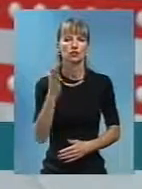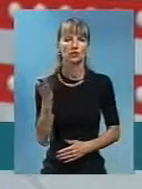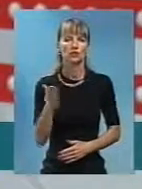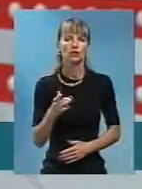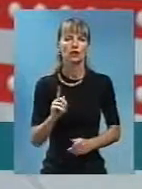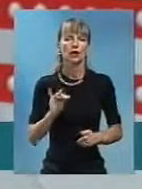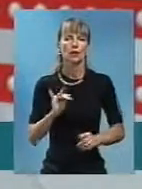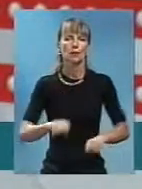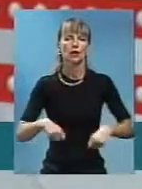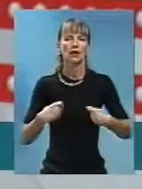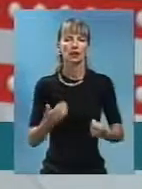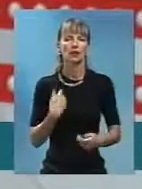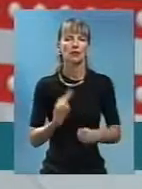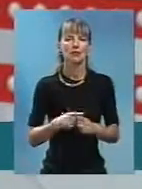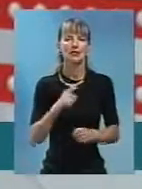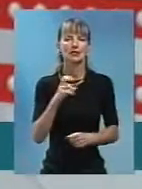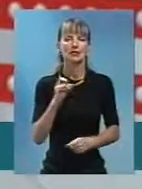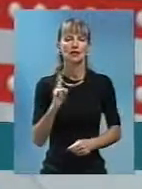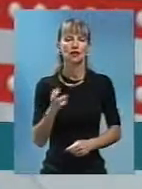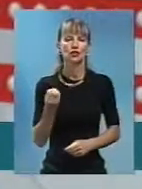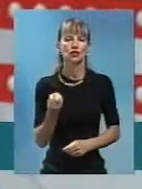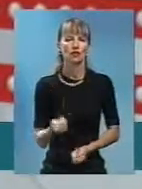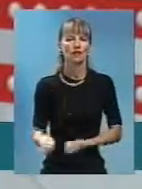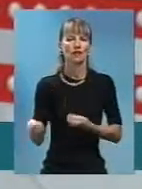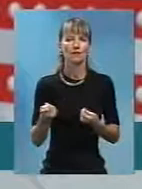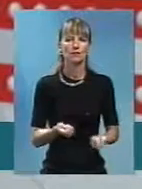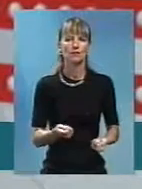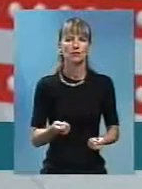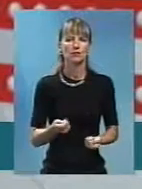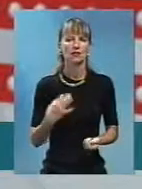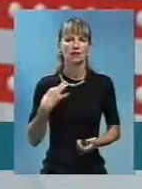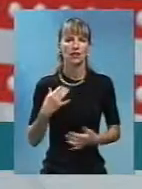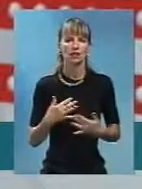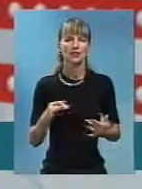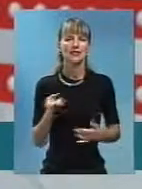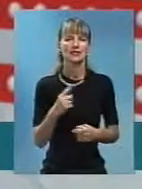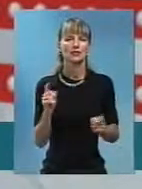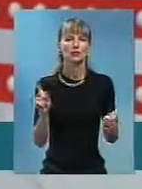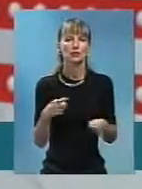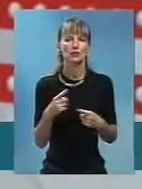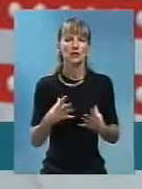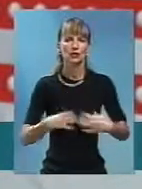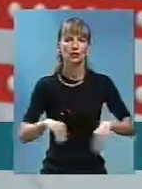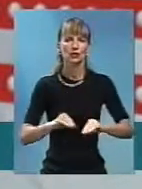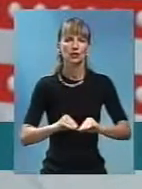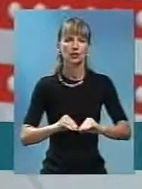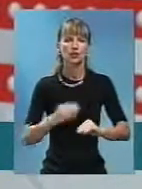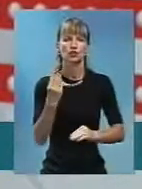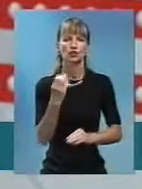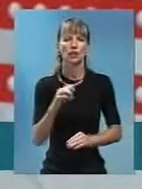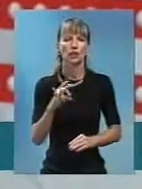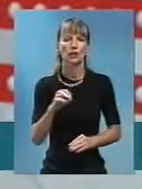одночасно передає нам цей знак і ще привозить речі із музею родин